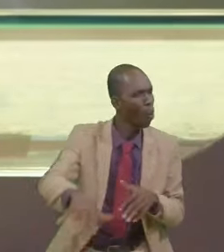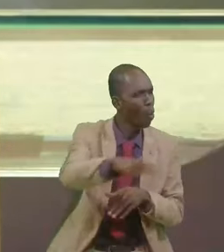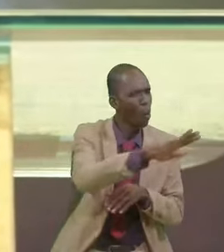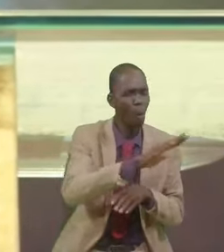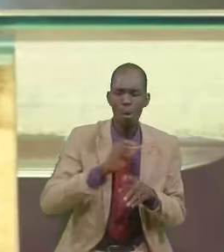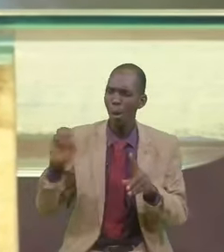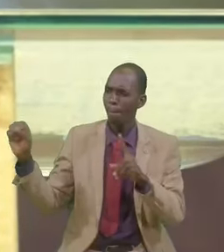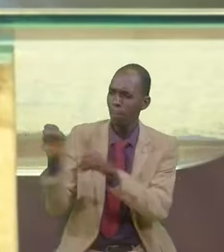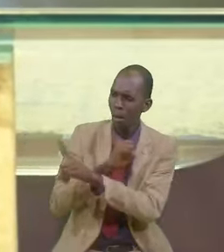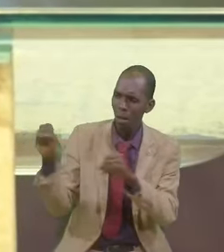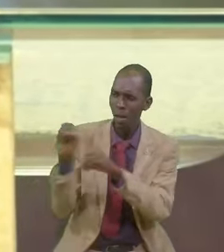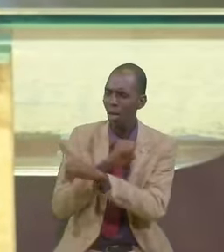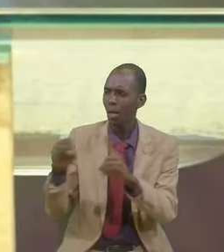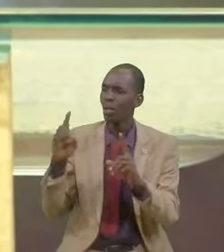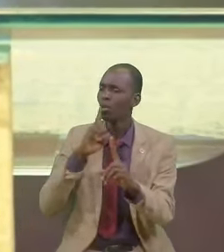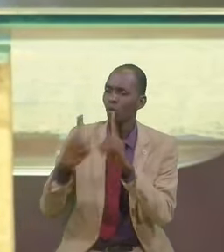monde l'accusait.